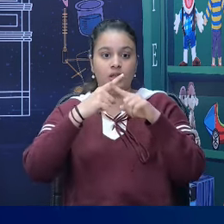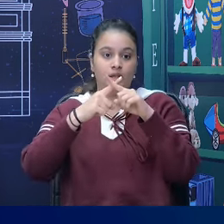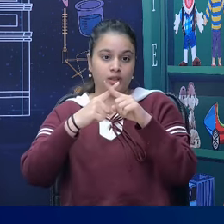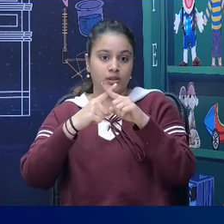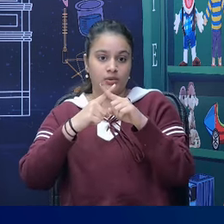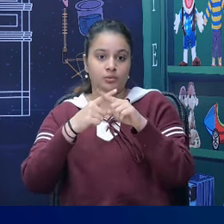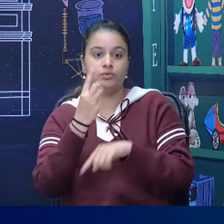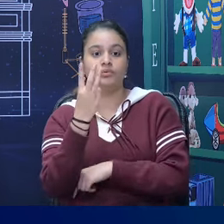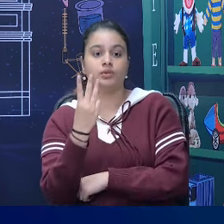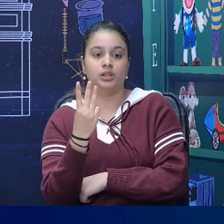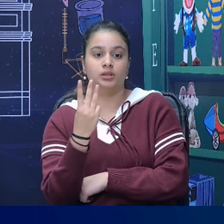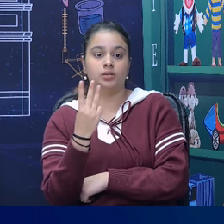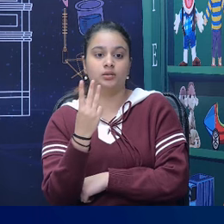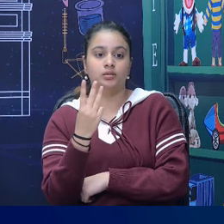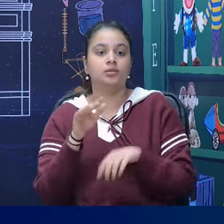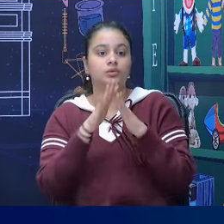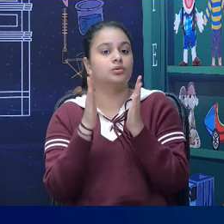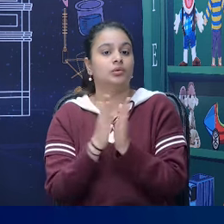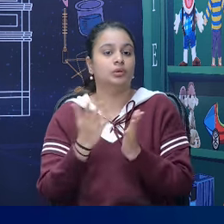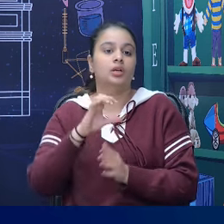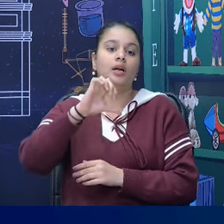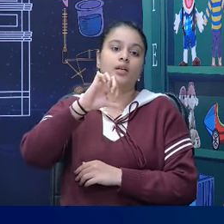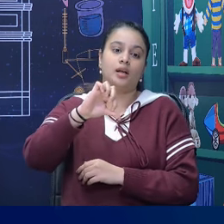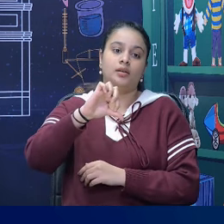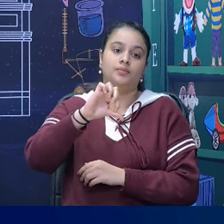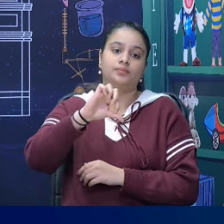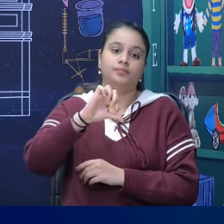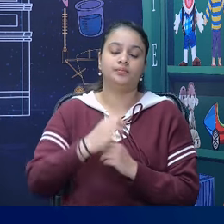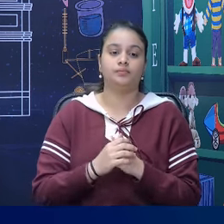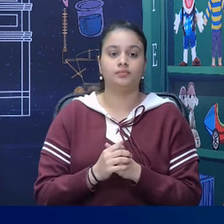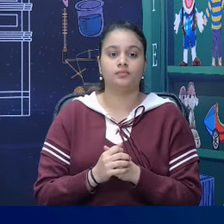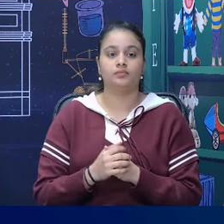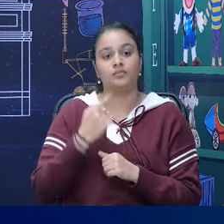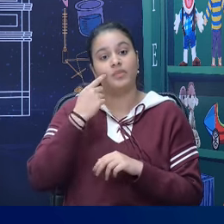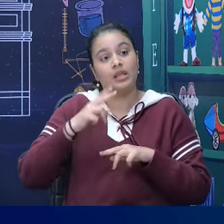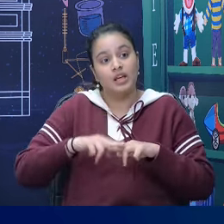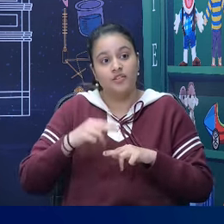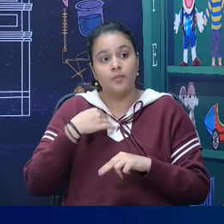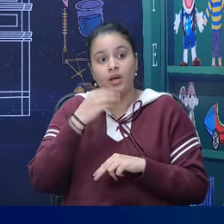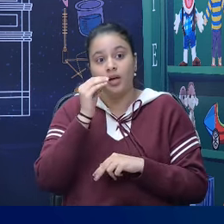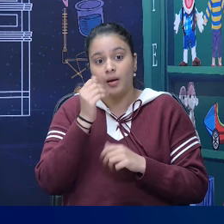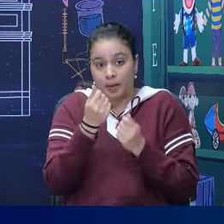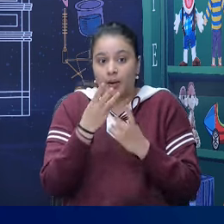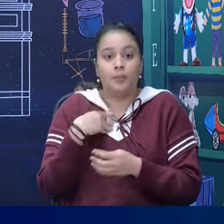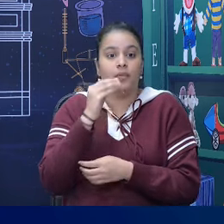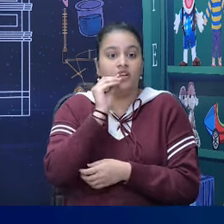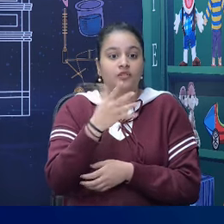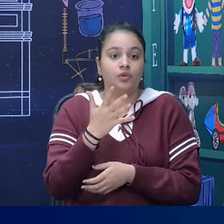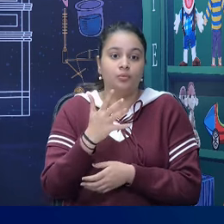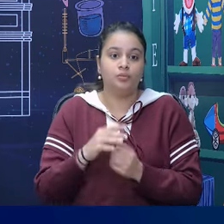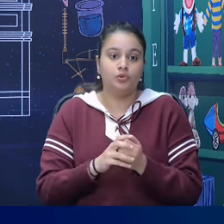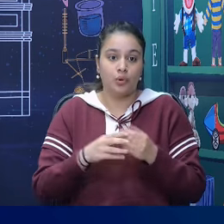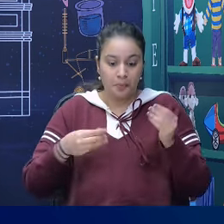मल्टीप्ला बाय 3 यूनिट्स तो नाइ यूनिट्स आएगा जी लेकिन अगर मैं आपको संख्या ना बताऊं तो और उसका एरिया लिखना हो कागज